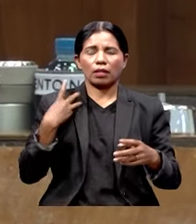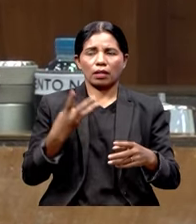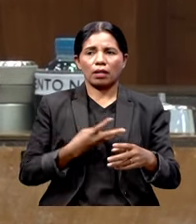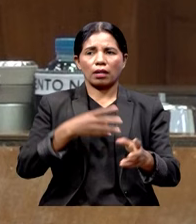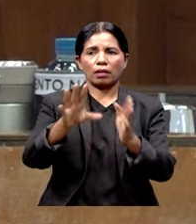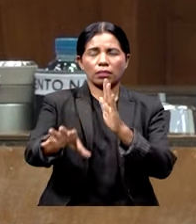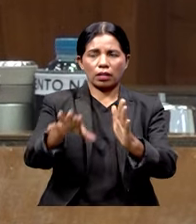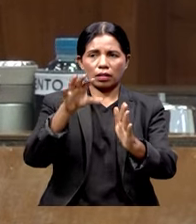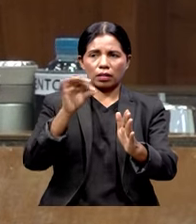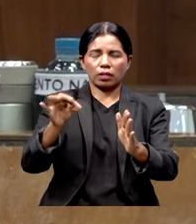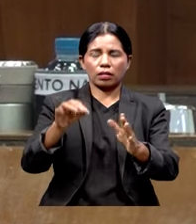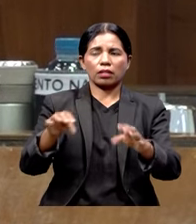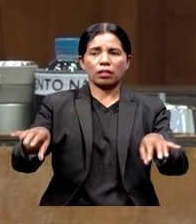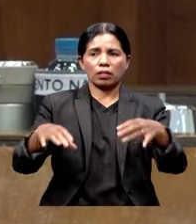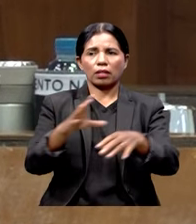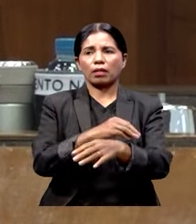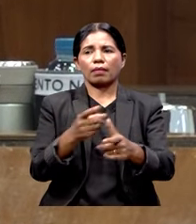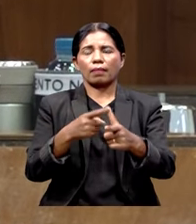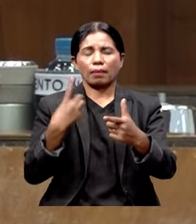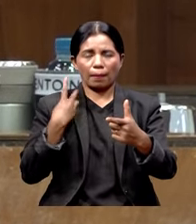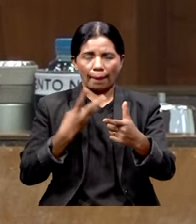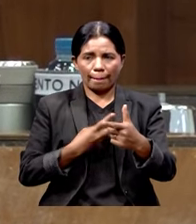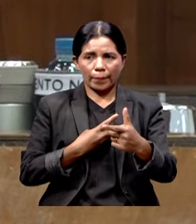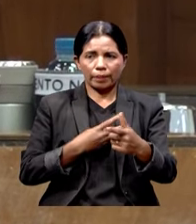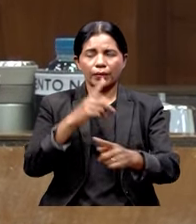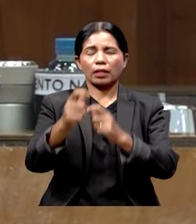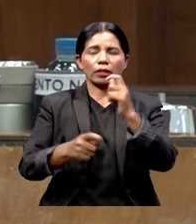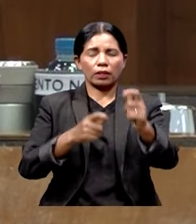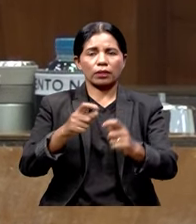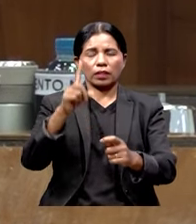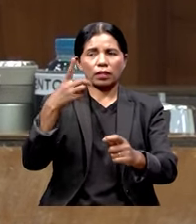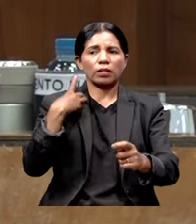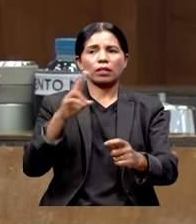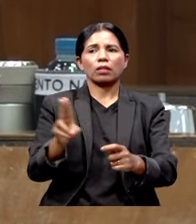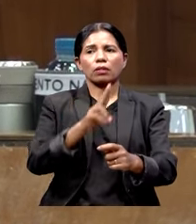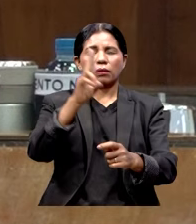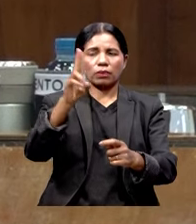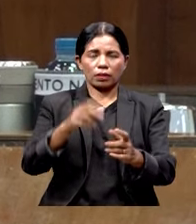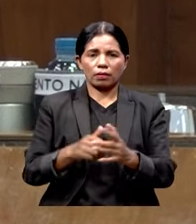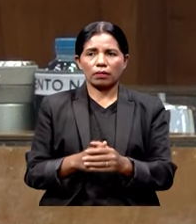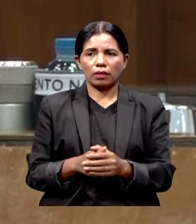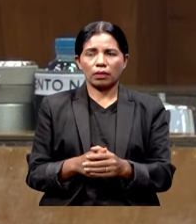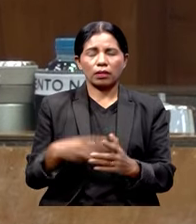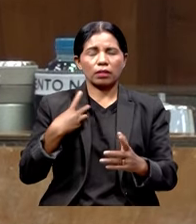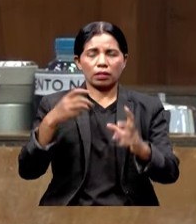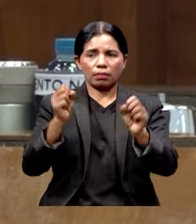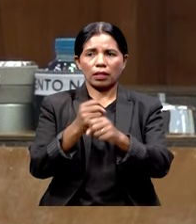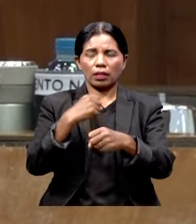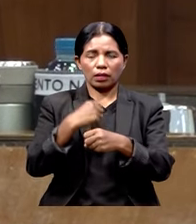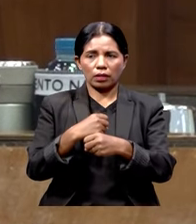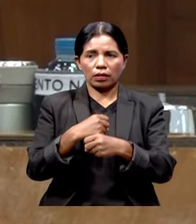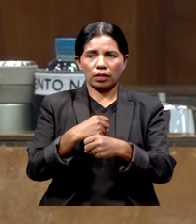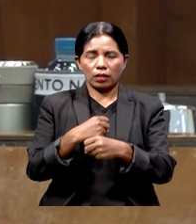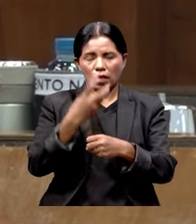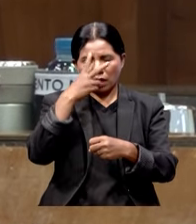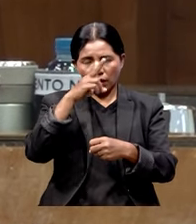hetan iya sistema lo sistema la iya teknologi aida ita uza drone, nebe ita bele halo